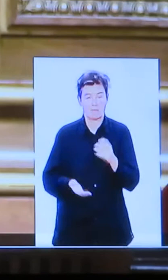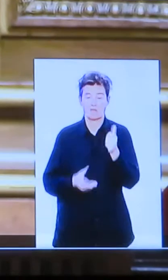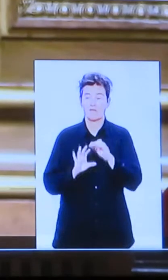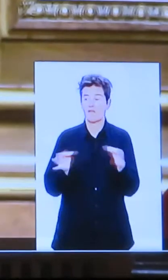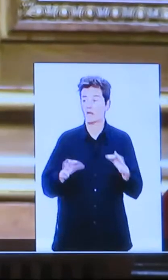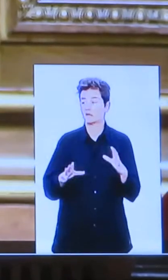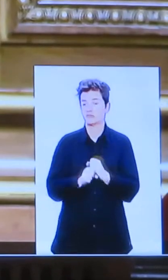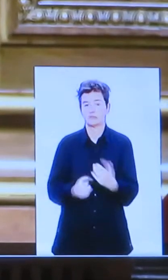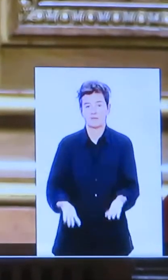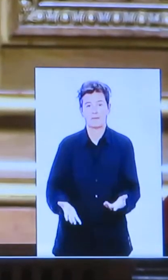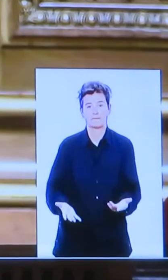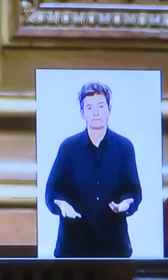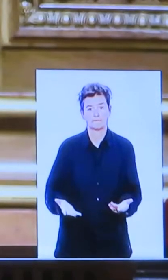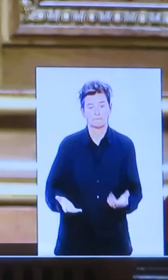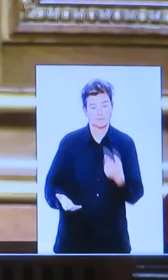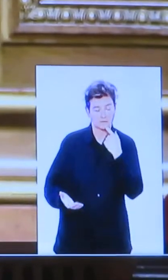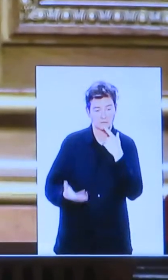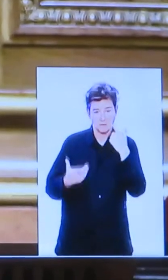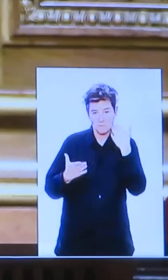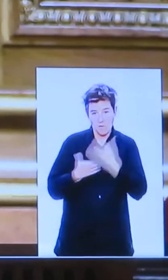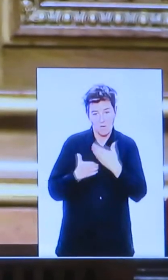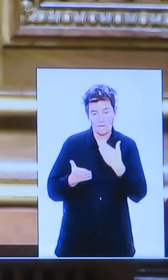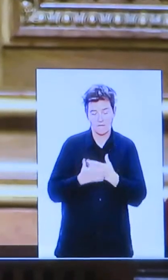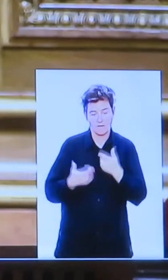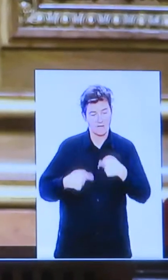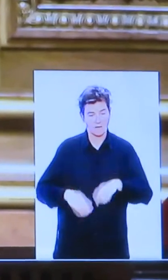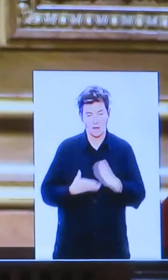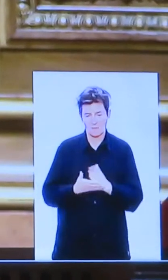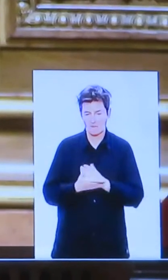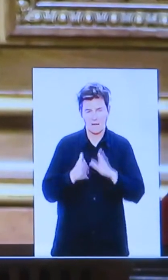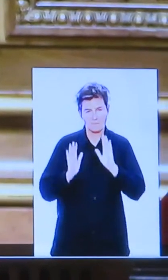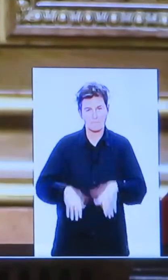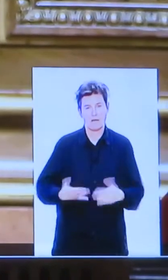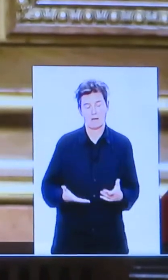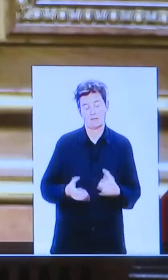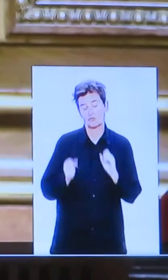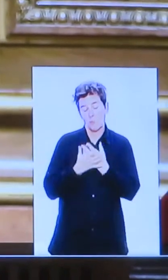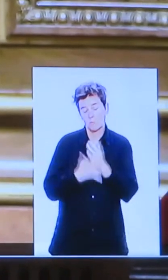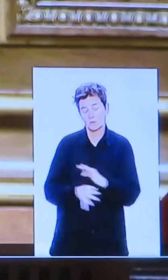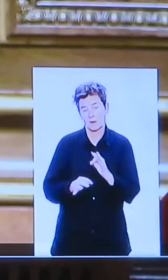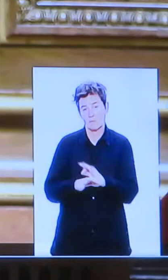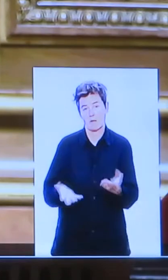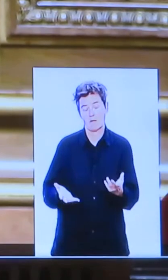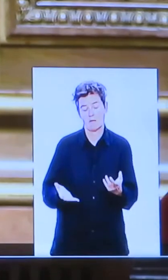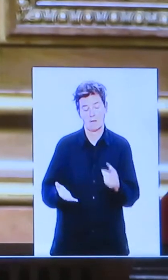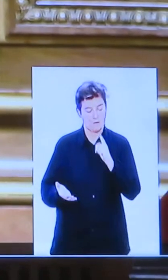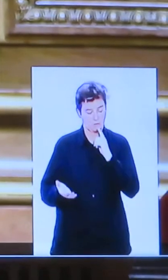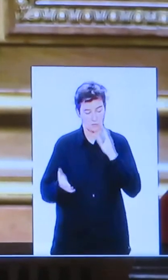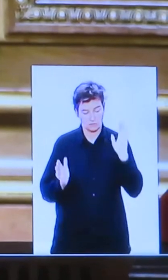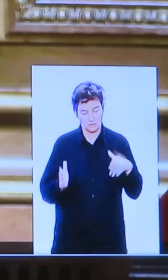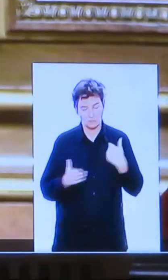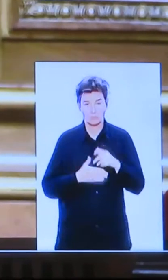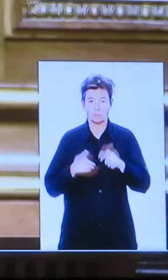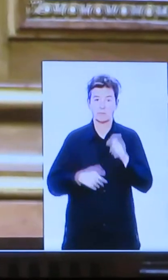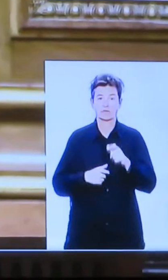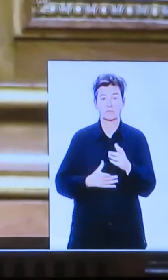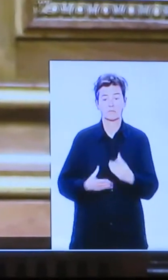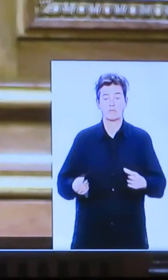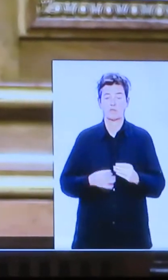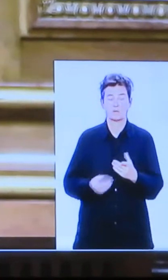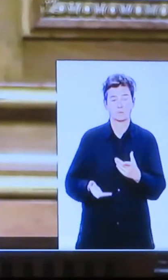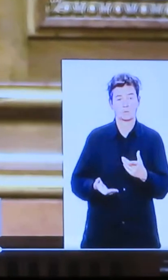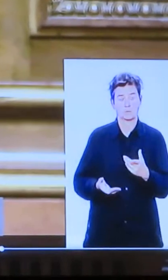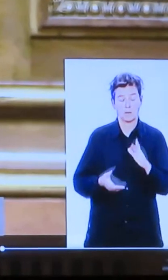voilà résumé toute l'impréparation et l'incompétence de l'État, et ça n'est pas une surprise. Depuis, nos compatriotes découvrent et subissent la litanie